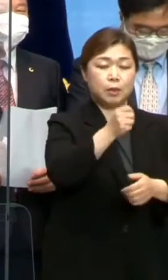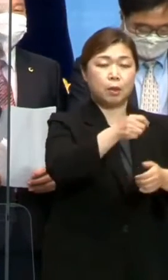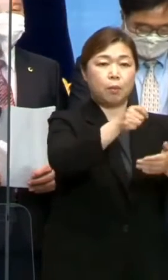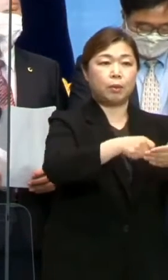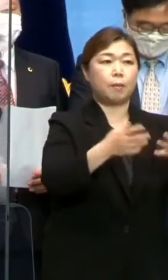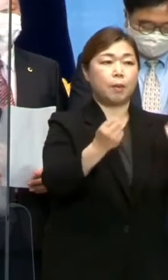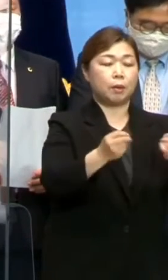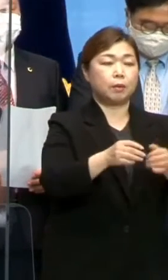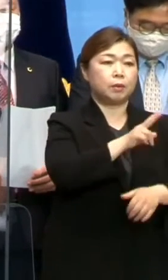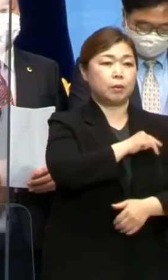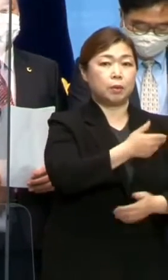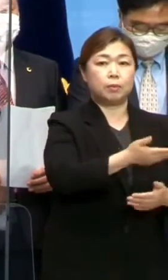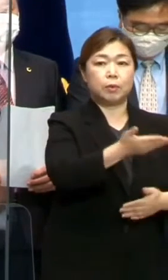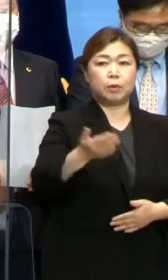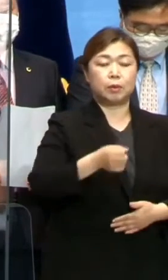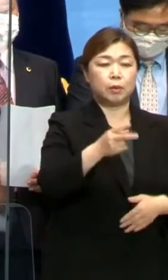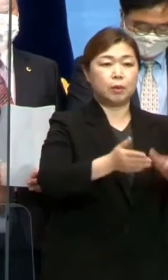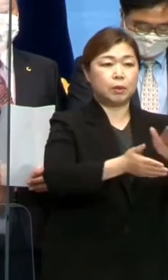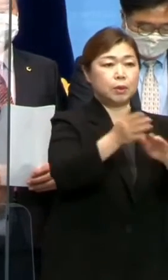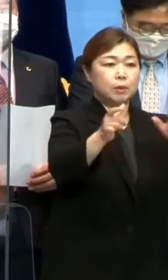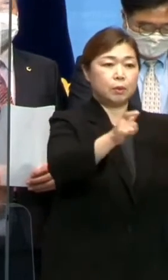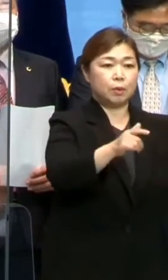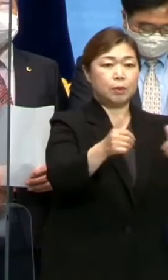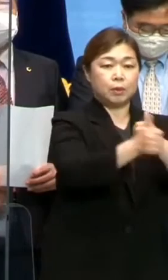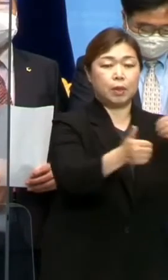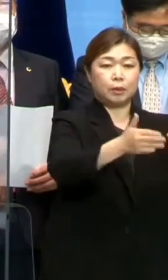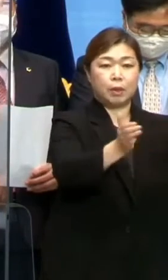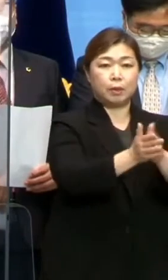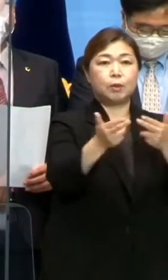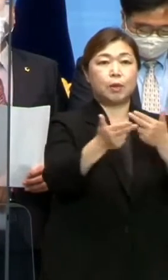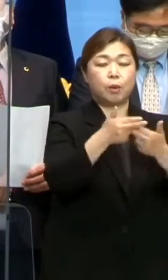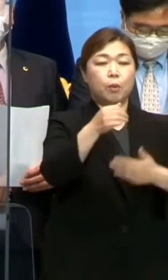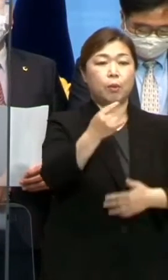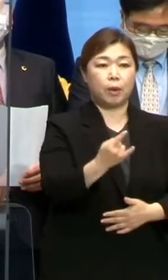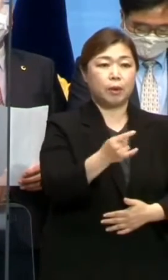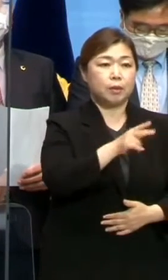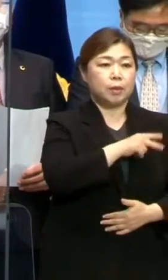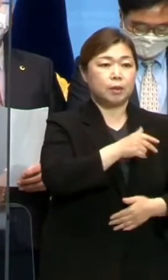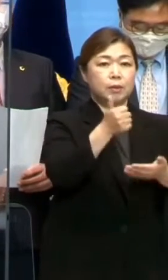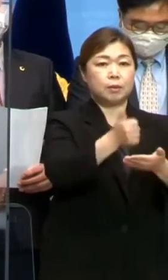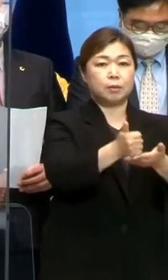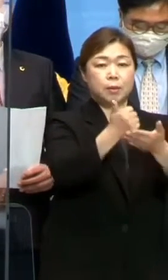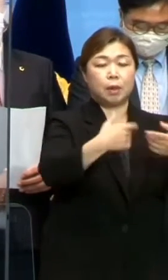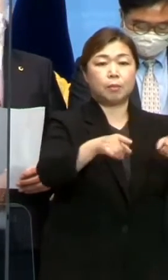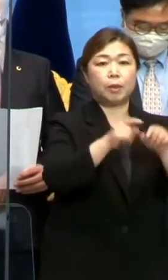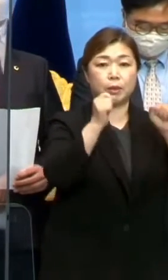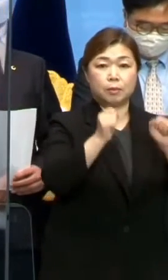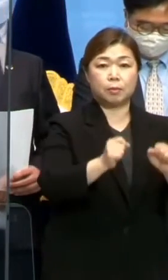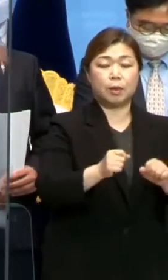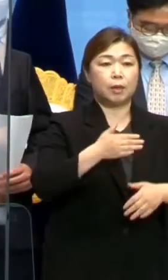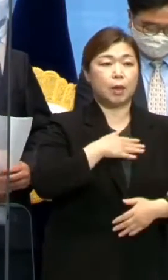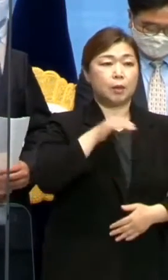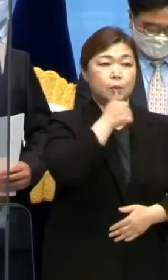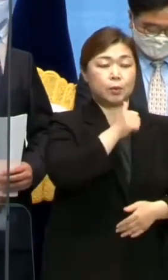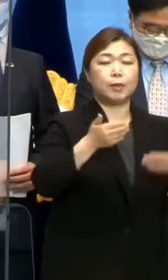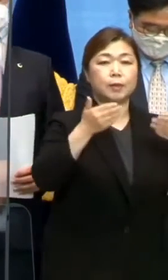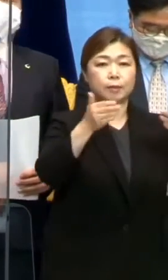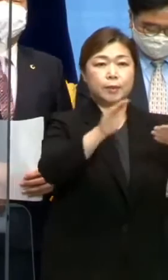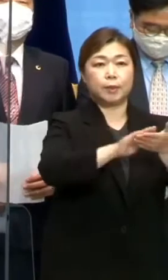님들과 또 시도 우뢰 의장단 협의회 의장 님들께서 함께 해주셨습니다 제가 소개를